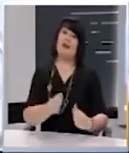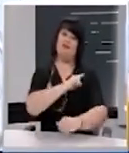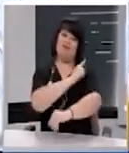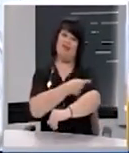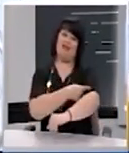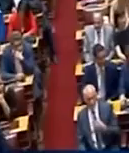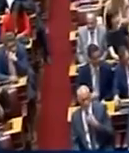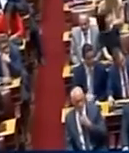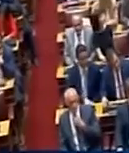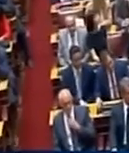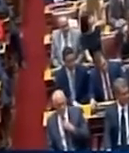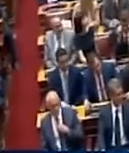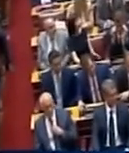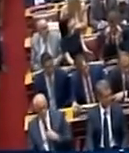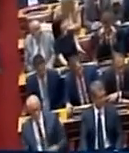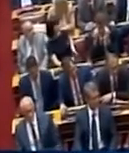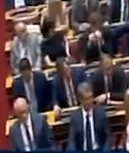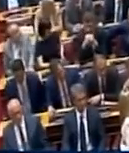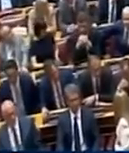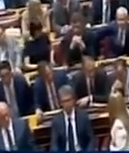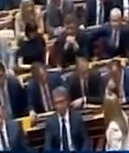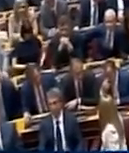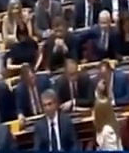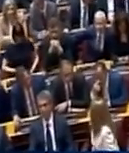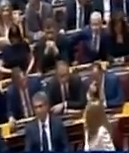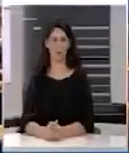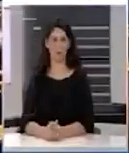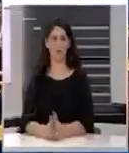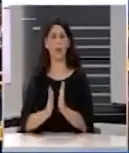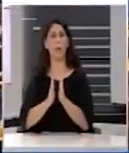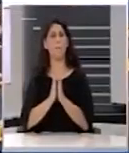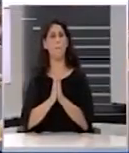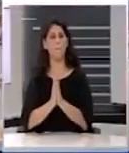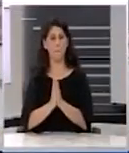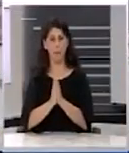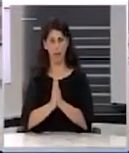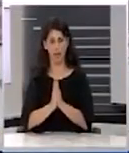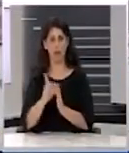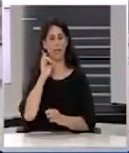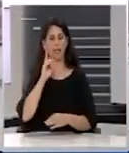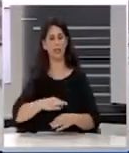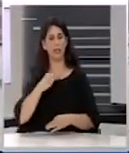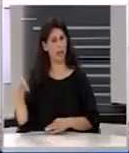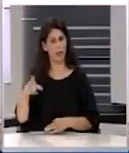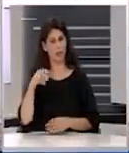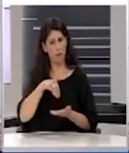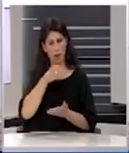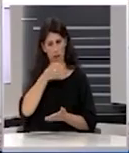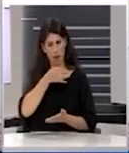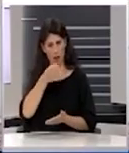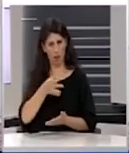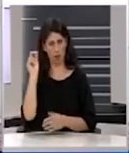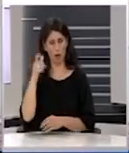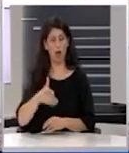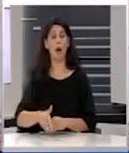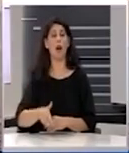δύναμη. Ακολούθησε ο όρκος στο Κοράνι των τριών μουσουλμάνων βουλευτών και αμέσως μετέδωσαν πολιτικό όρκο όσοι βουλευτές το επιθυμούσαν.